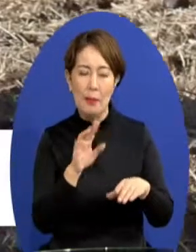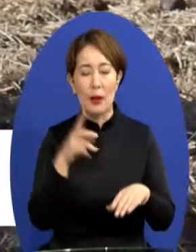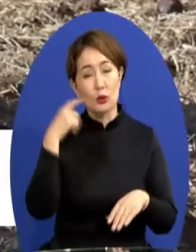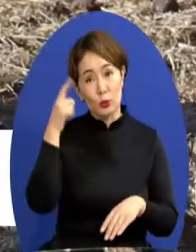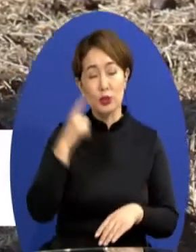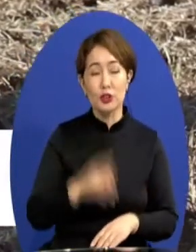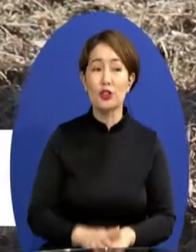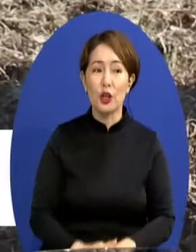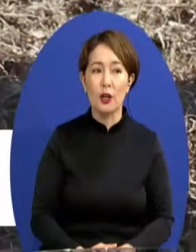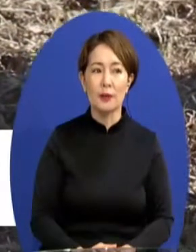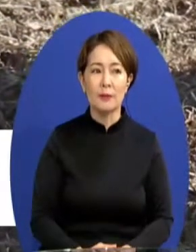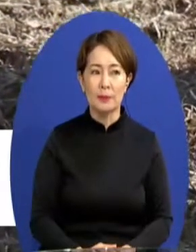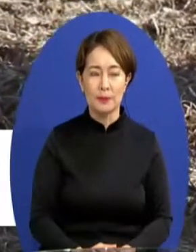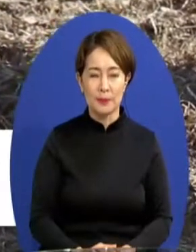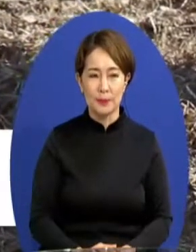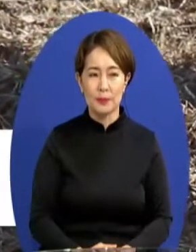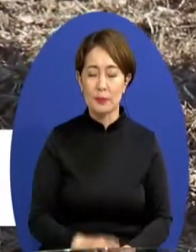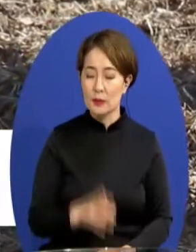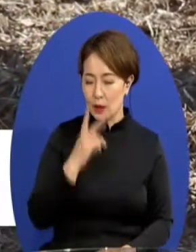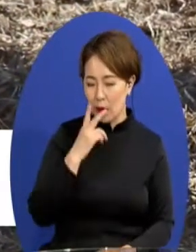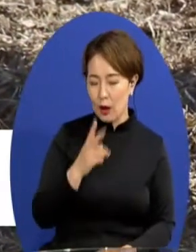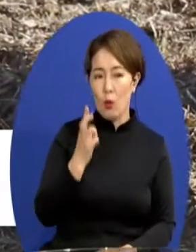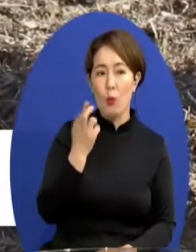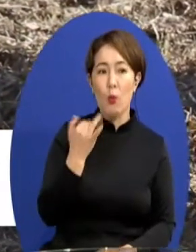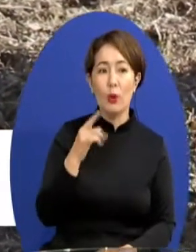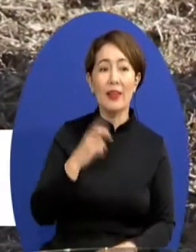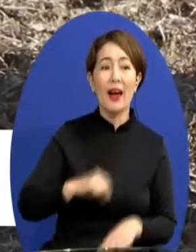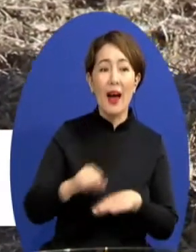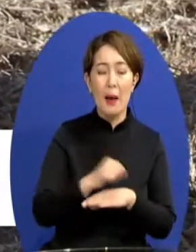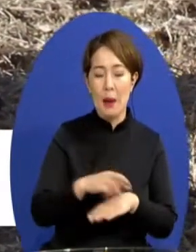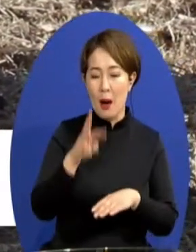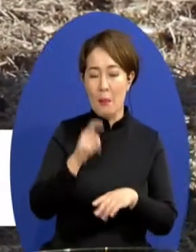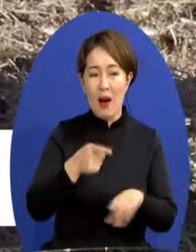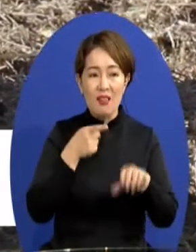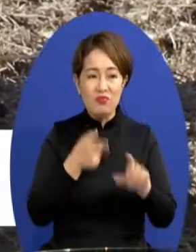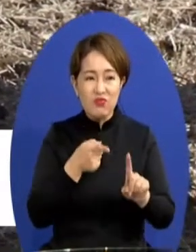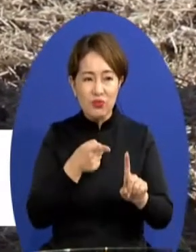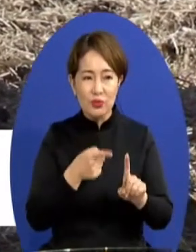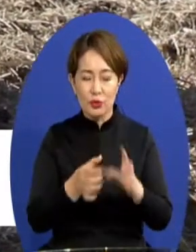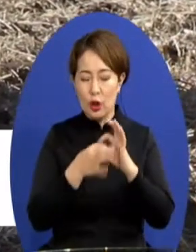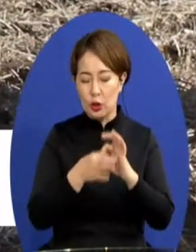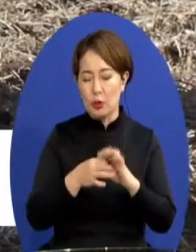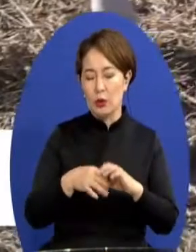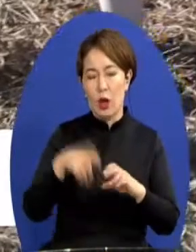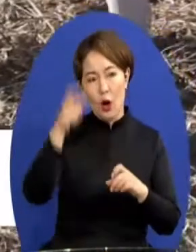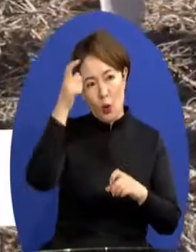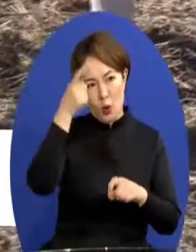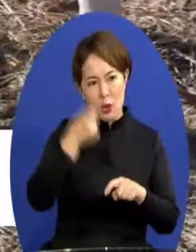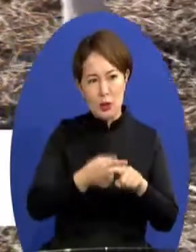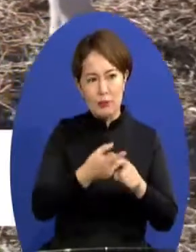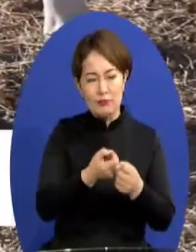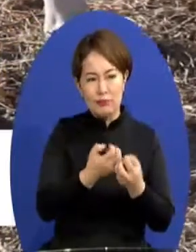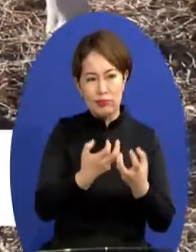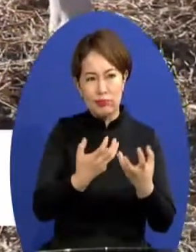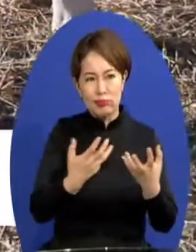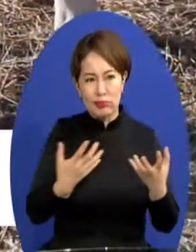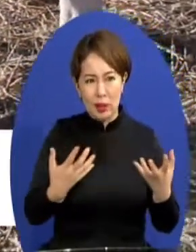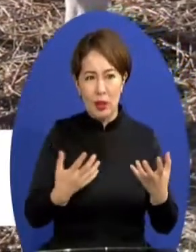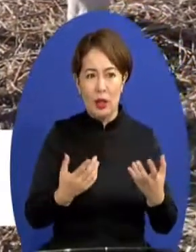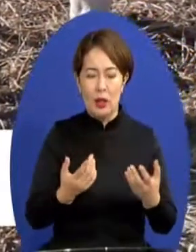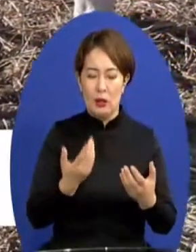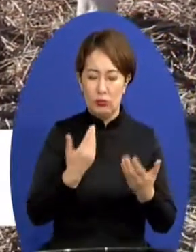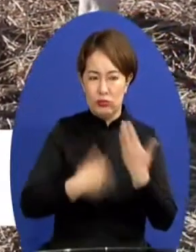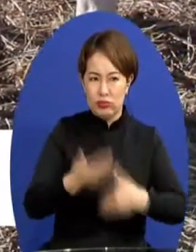бол. Ийхүү Булган аймагт махны чиглэлийн үхрийн үйлдвэрлэх цаг нутагшуулах үржилийн ажлыг эрчимжүүлэхин тулд сум